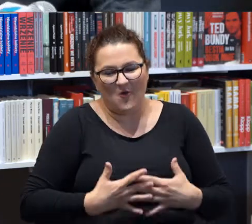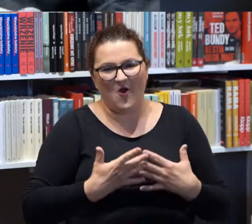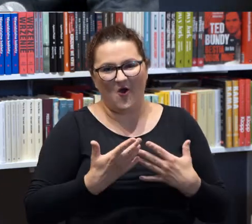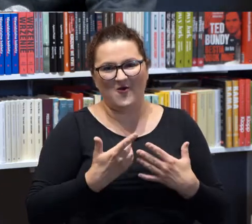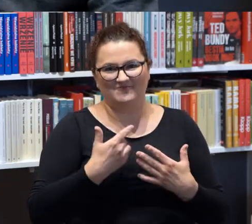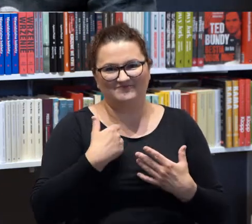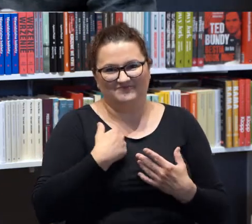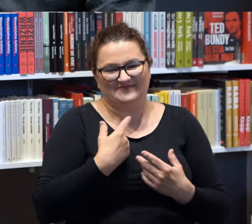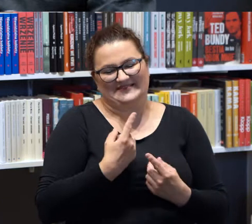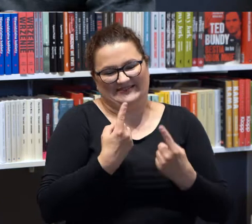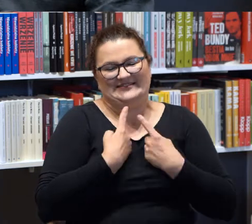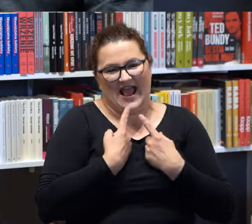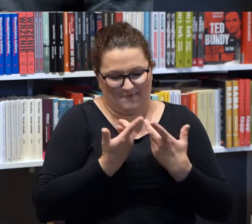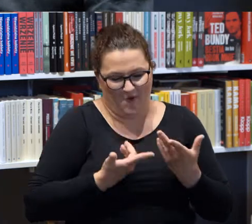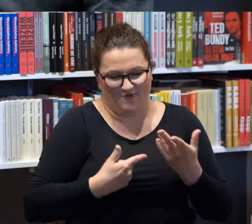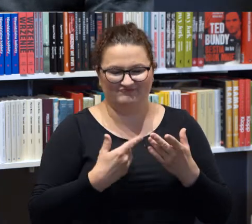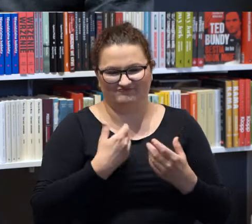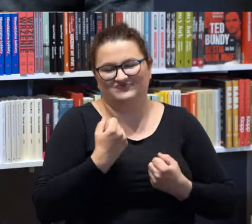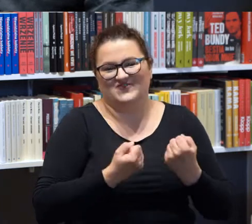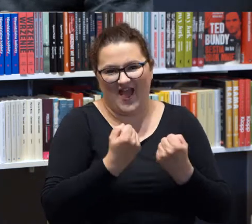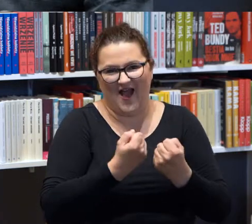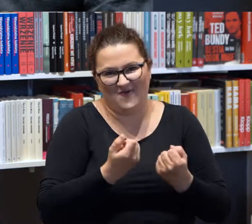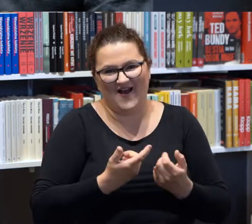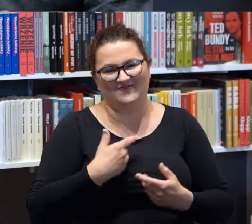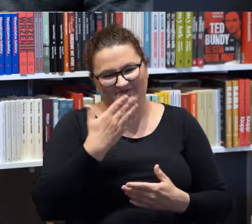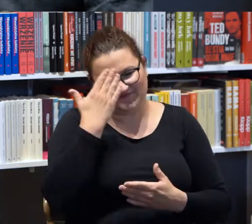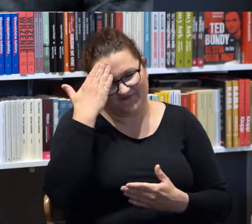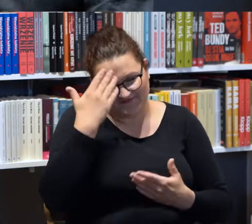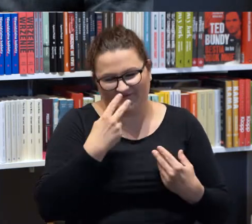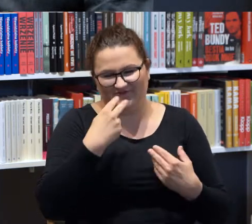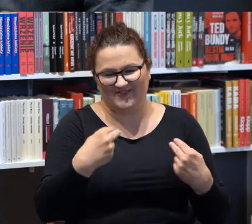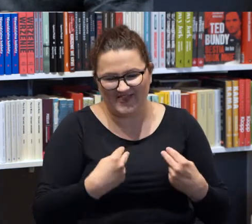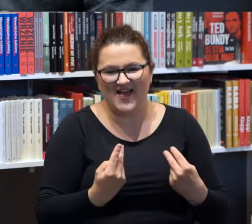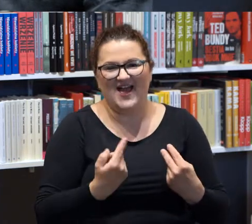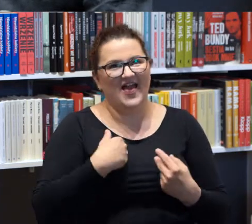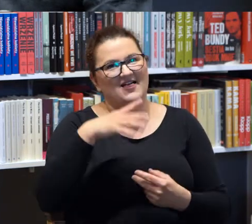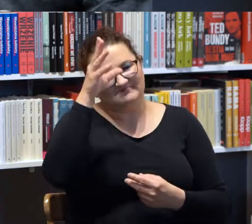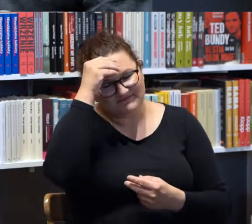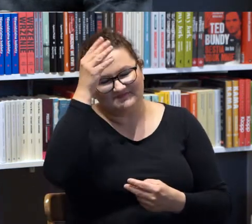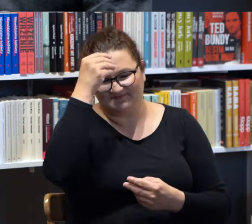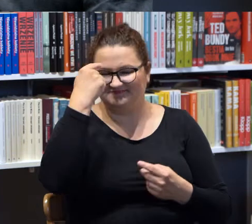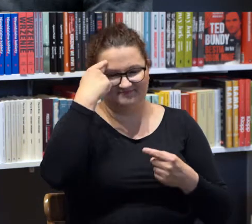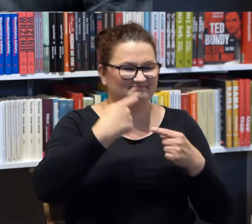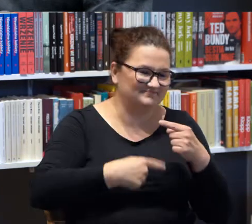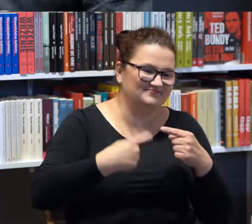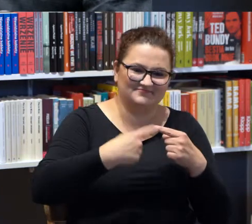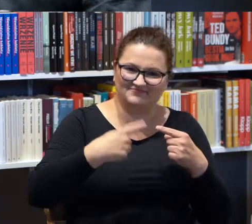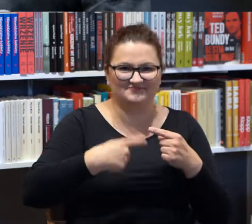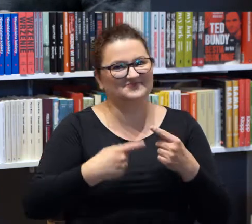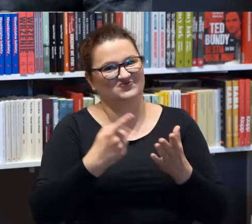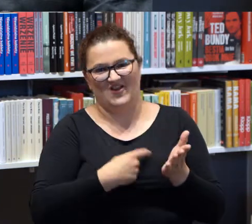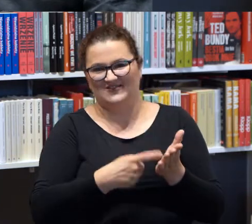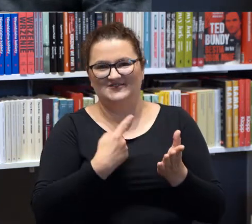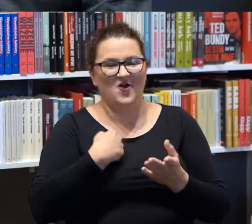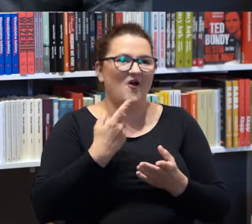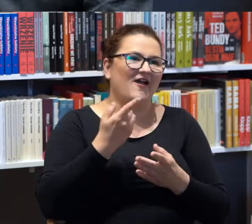powiedzmy, że dyktuje swoje zasady i rytm. On jest oparty na zapominaniu, dekoncentruje się często i